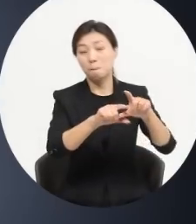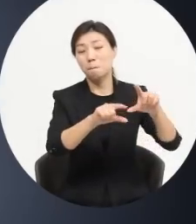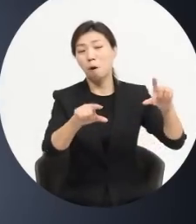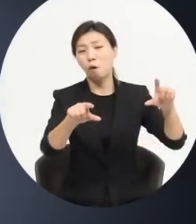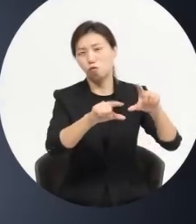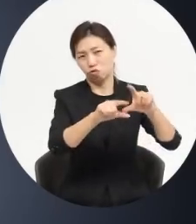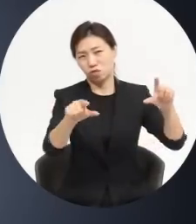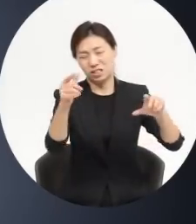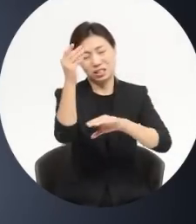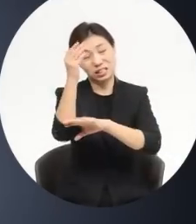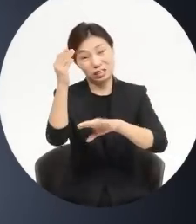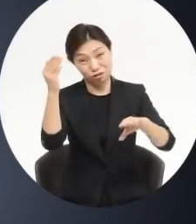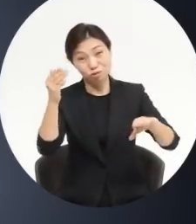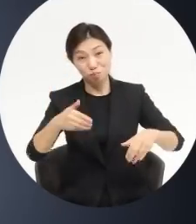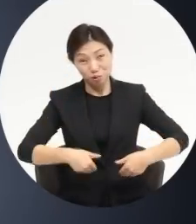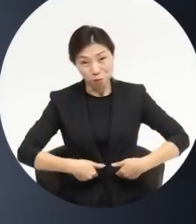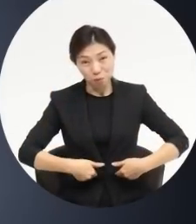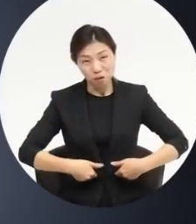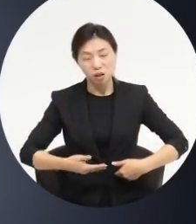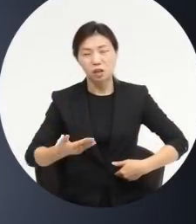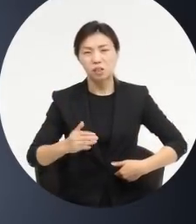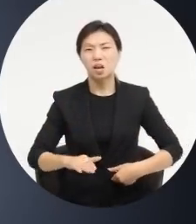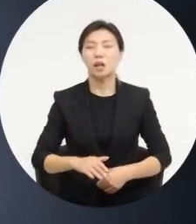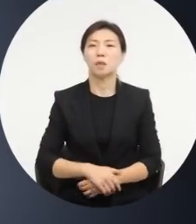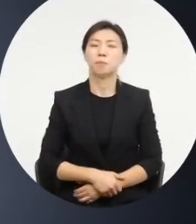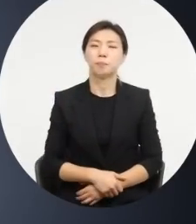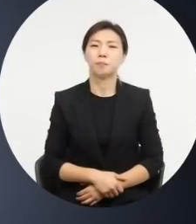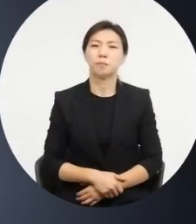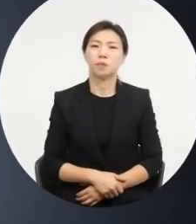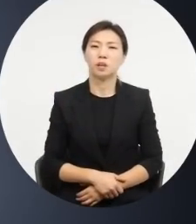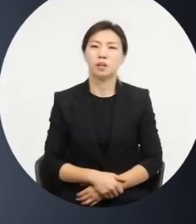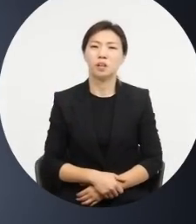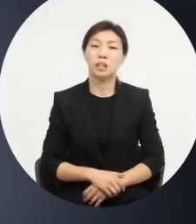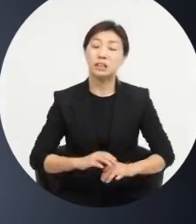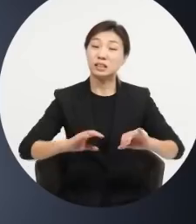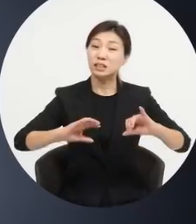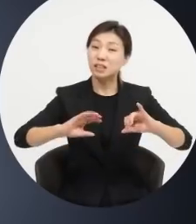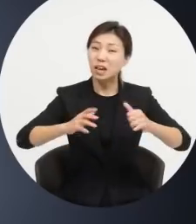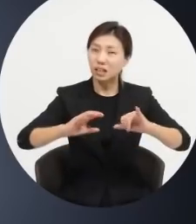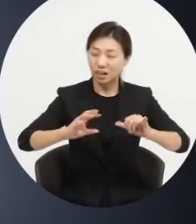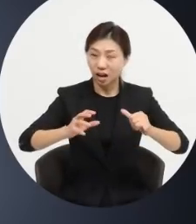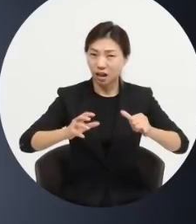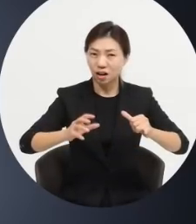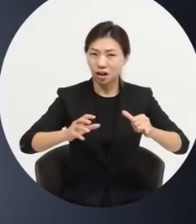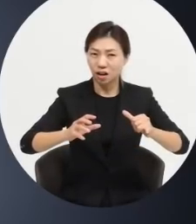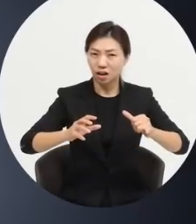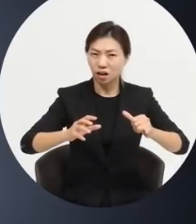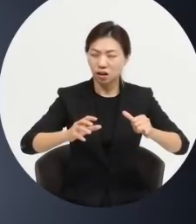기준으로 해야 되겠죠. 그런데 이